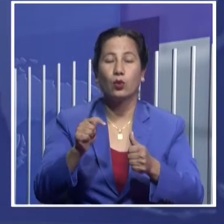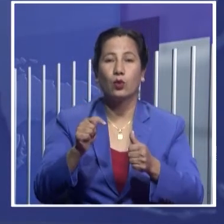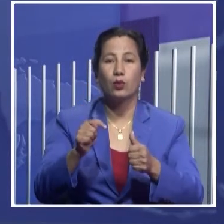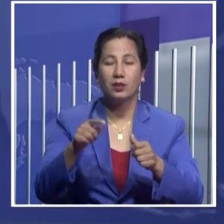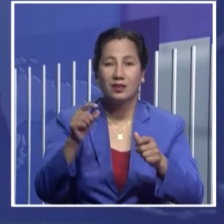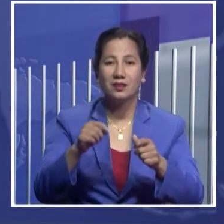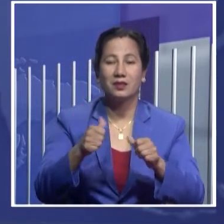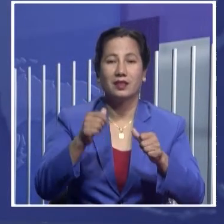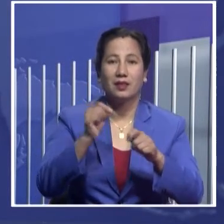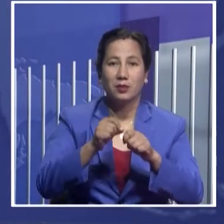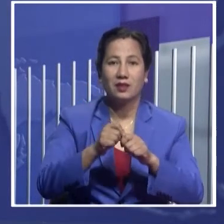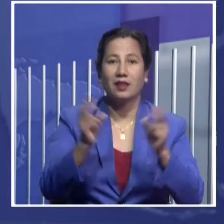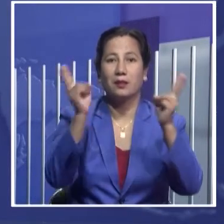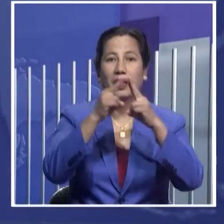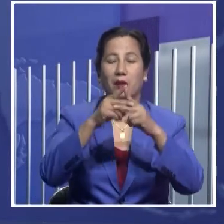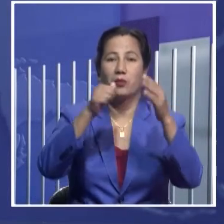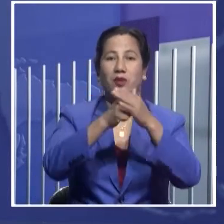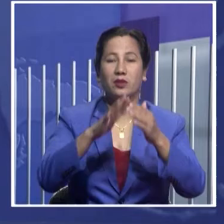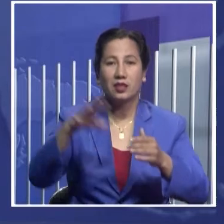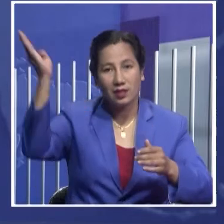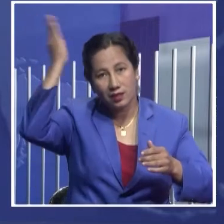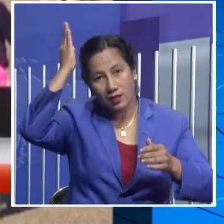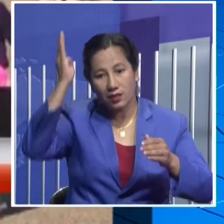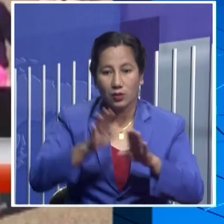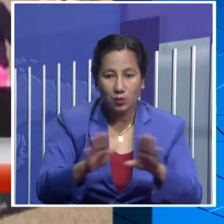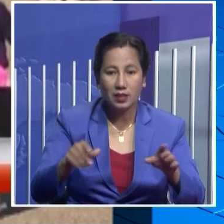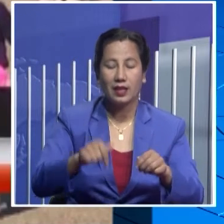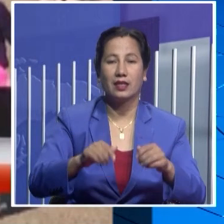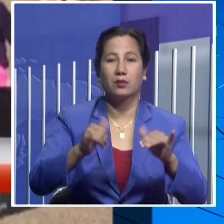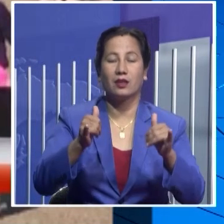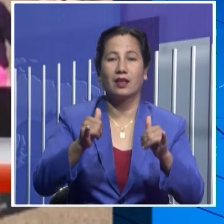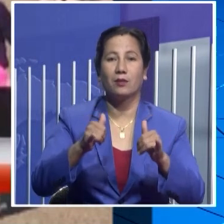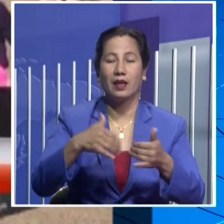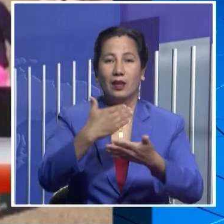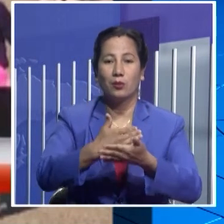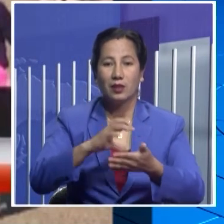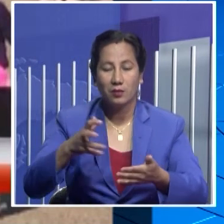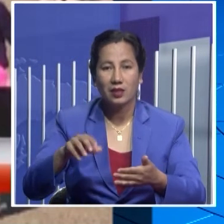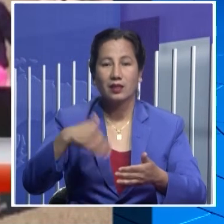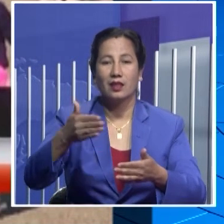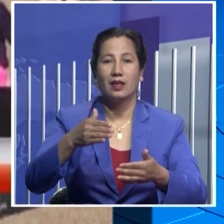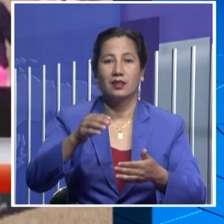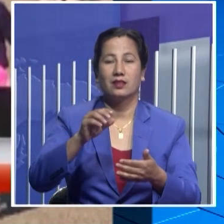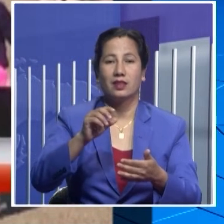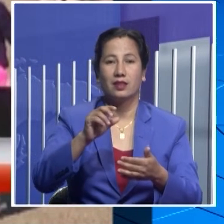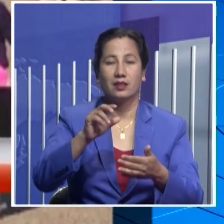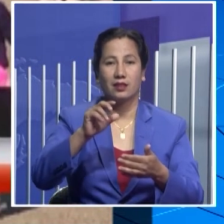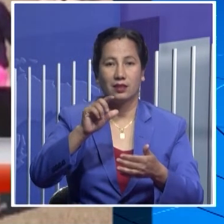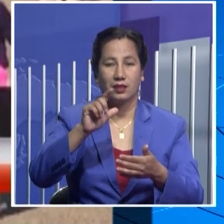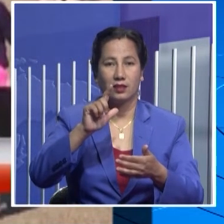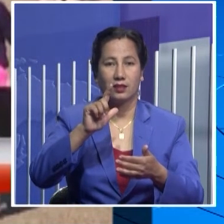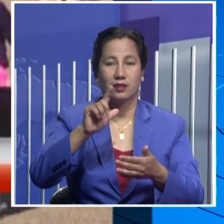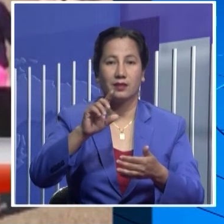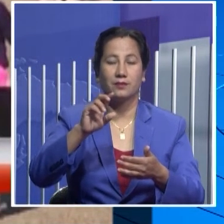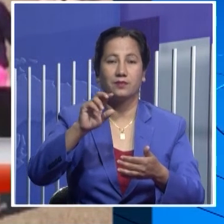विजेता बन्दै सेमी फाइनलमा पुगेको छ। धनगढीको फाप्ला मैदानमा आज भएको खेलमा लुम्बिनी प्रदेशलाई 67 रनले पराजित गर्दै प्रदेश